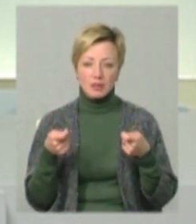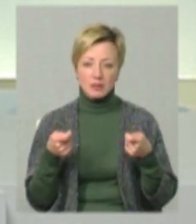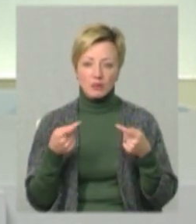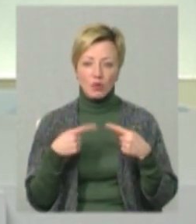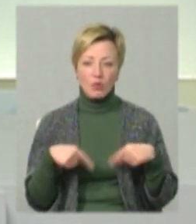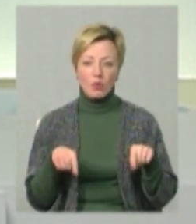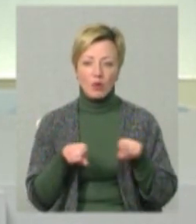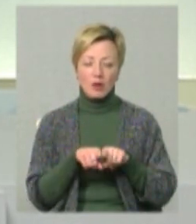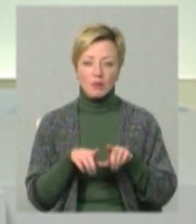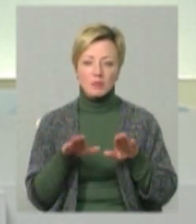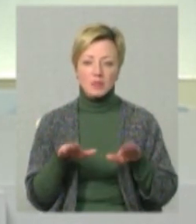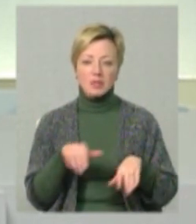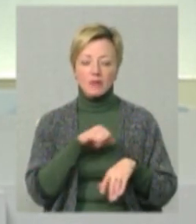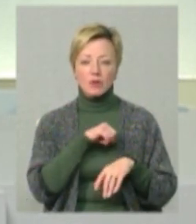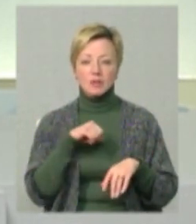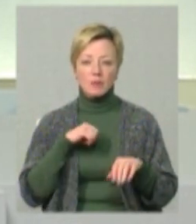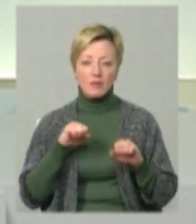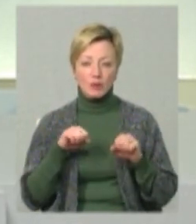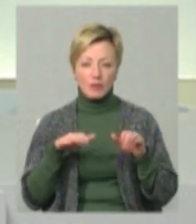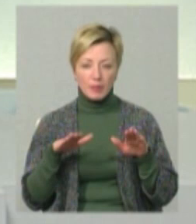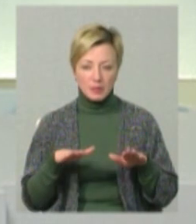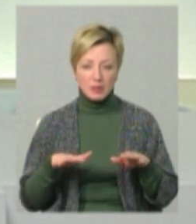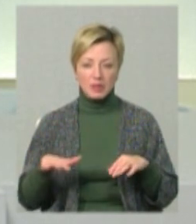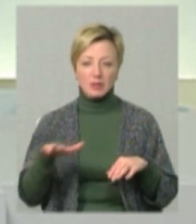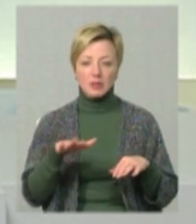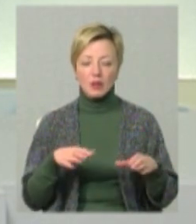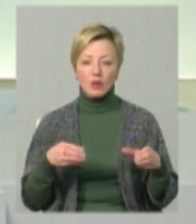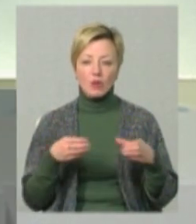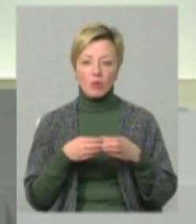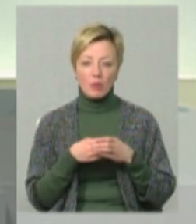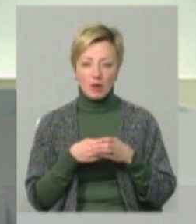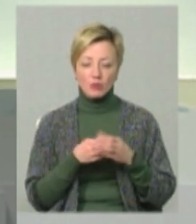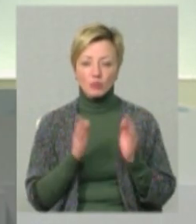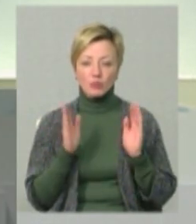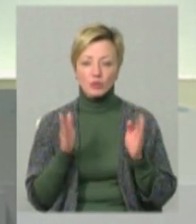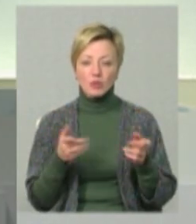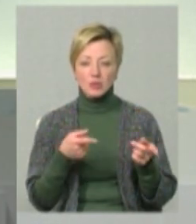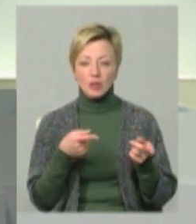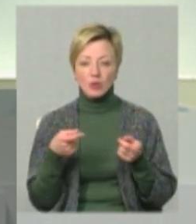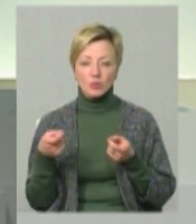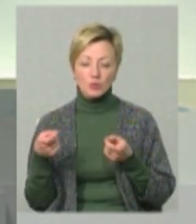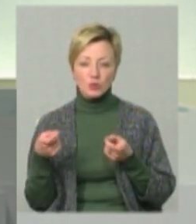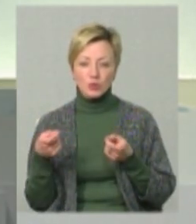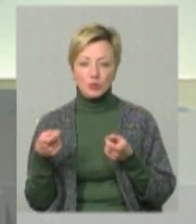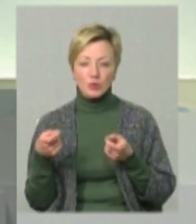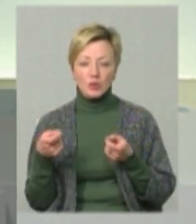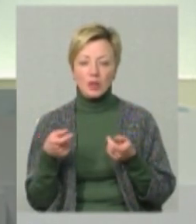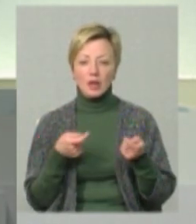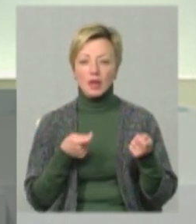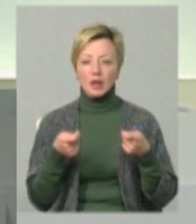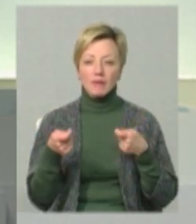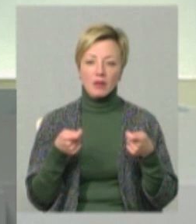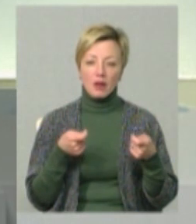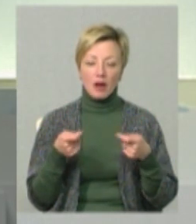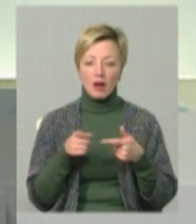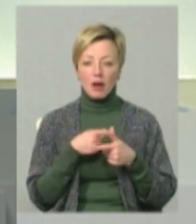керівництво органів місцевого самоврядування на місцях, ми беремо територіальну громаду, буде залучено